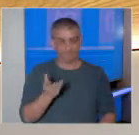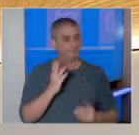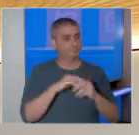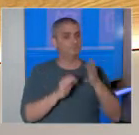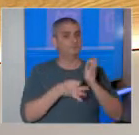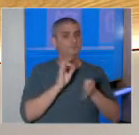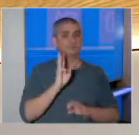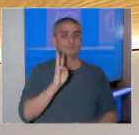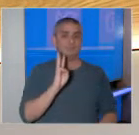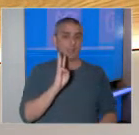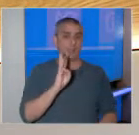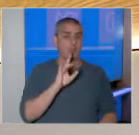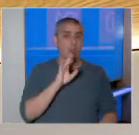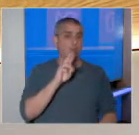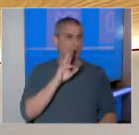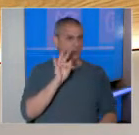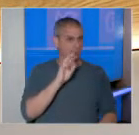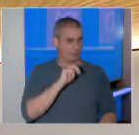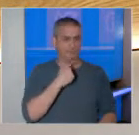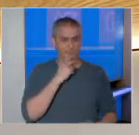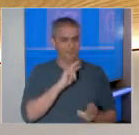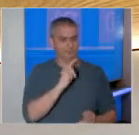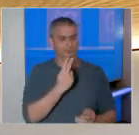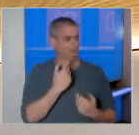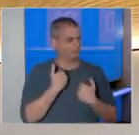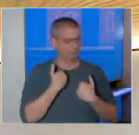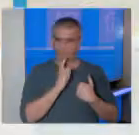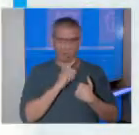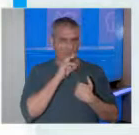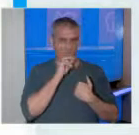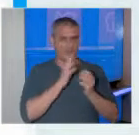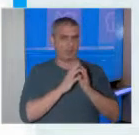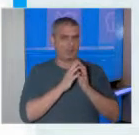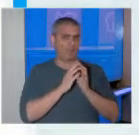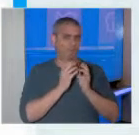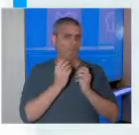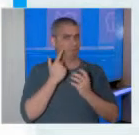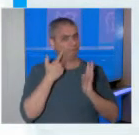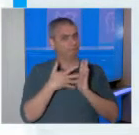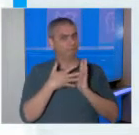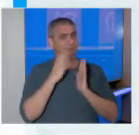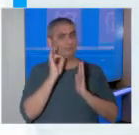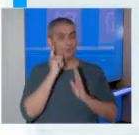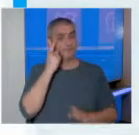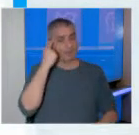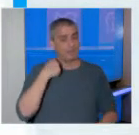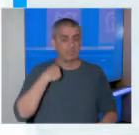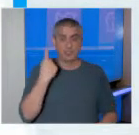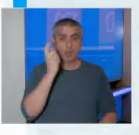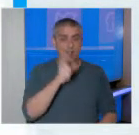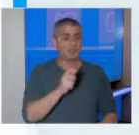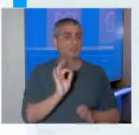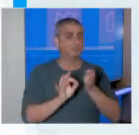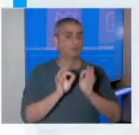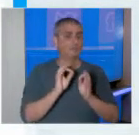הדין שמחה רוטמן אמר מנגד, אני לא עוסק בערכת סיכויים, אבל לדעתי כל אדם ושופט